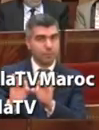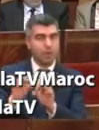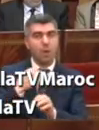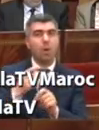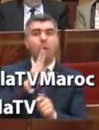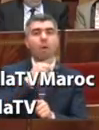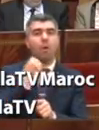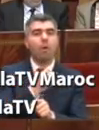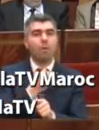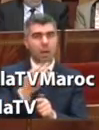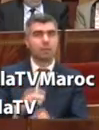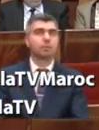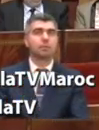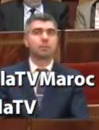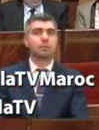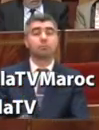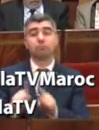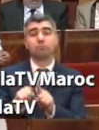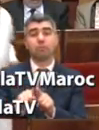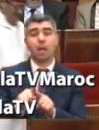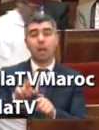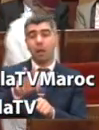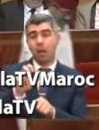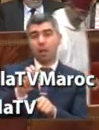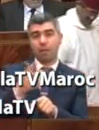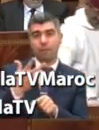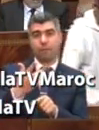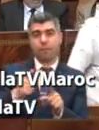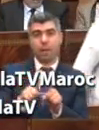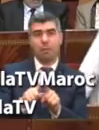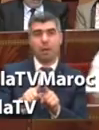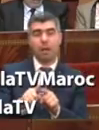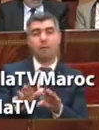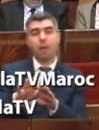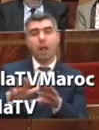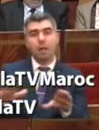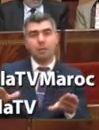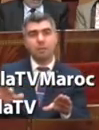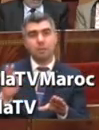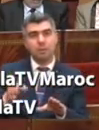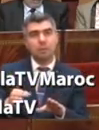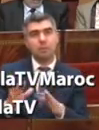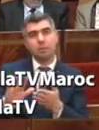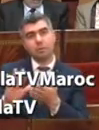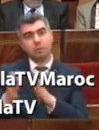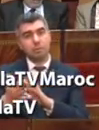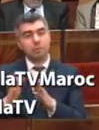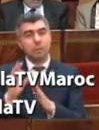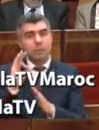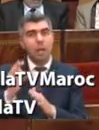المرحلة معينة ما ميزاتش بين الأراضي المسترجعة اللي دخلتها من في الملك الخاص